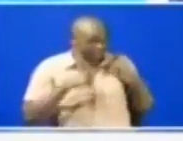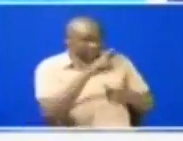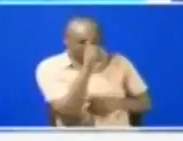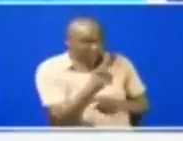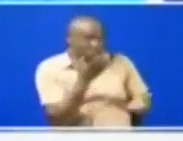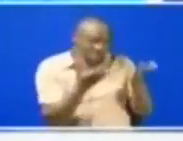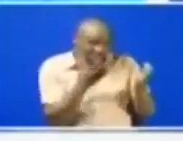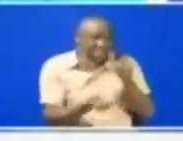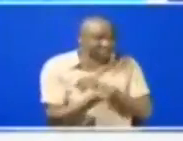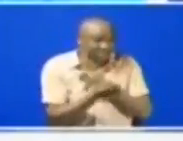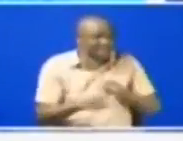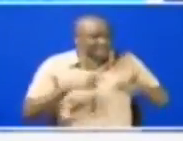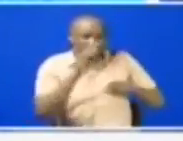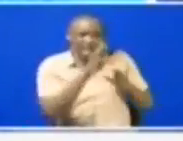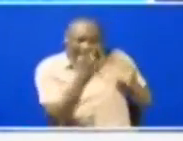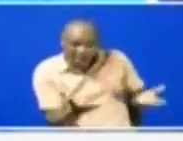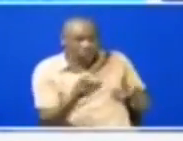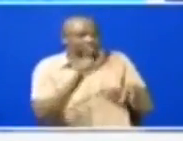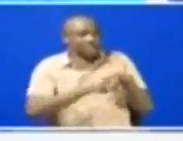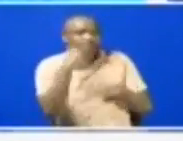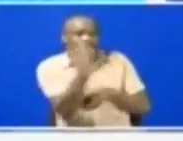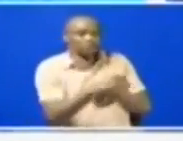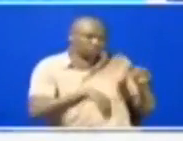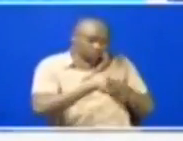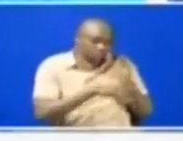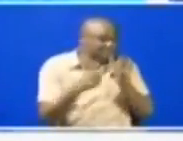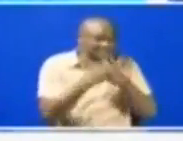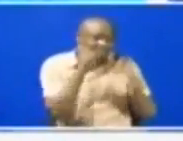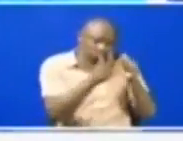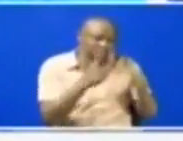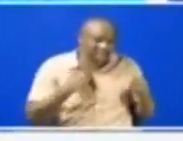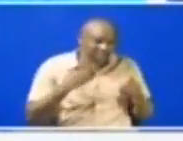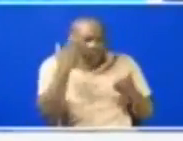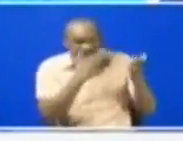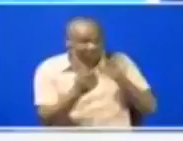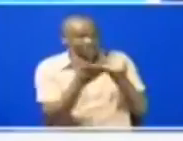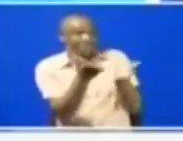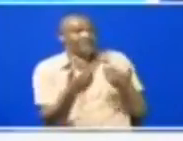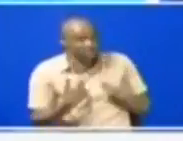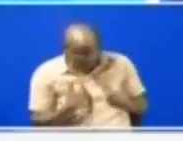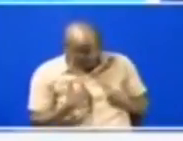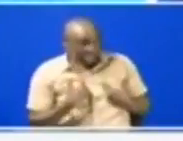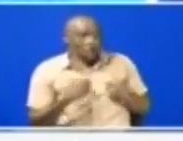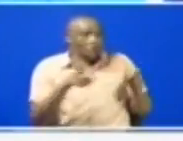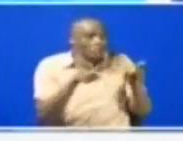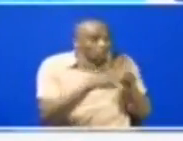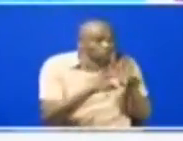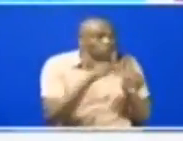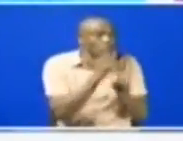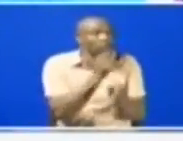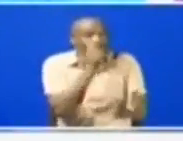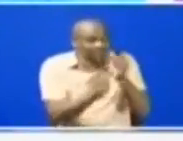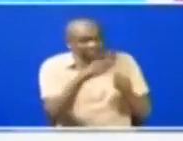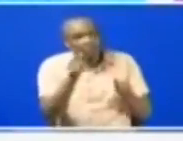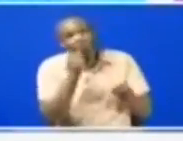Mm. Pengine utueleze tu maisha yako yamekuwa vipi tangu uache kucheza. Ni changamoto zipi ambazo umekabiliana nazo kwa maisha? Yeah. Na ni mambo gani ama ni kazi zipi